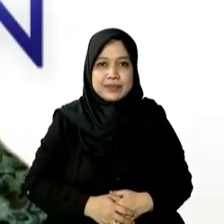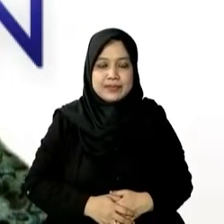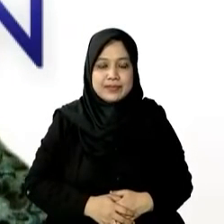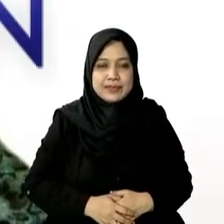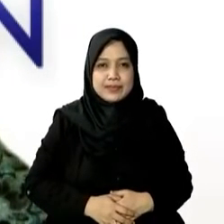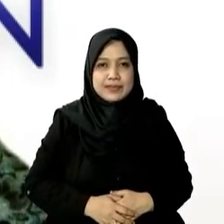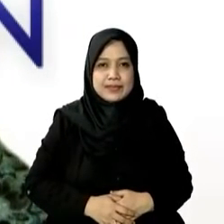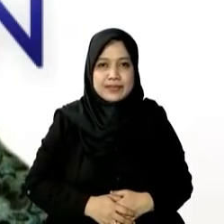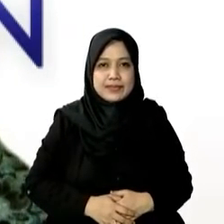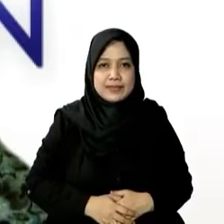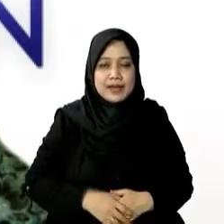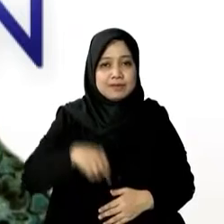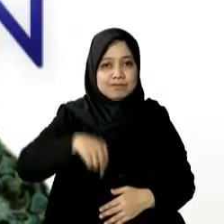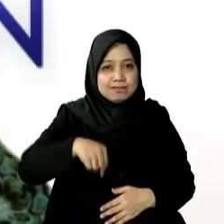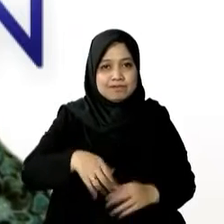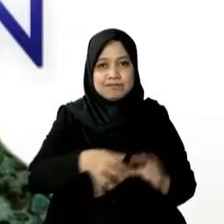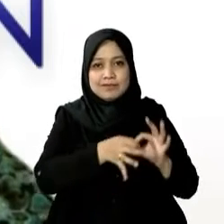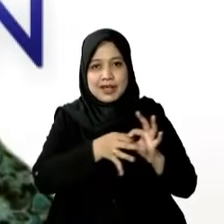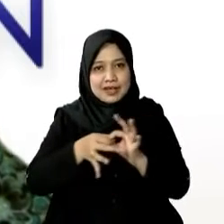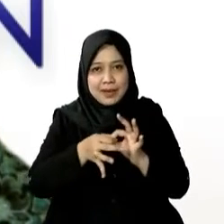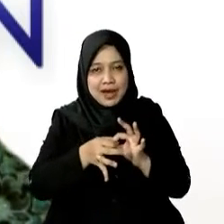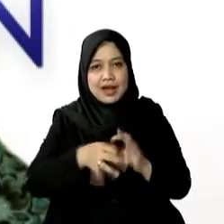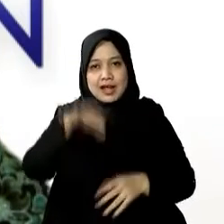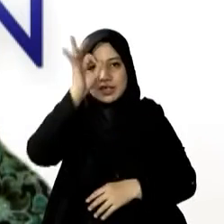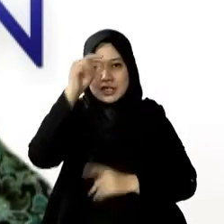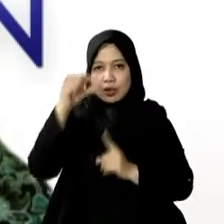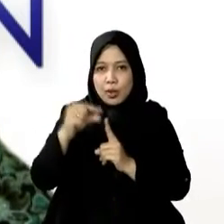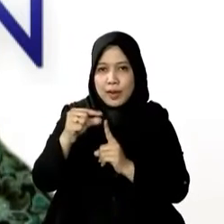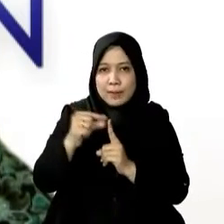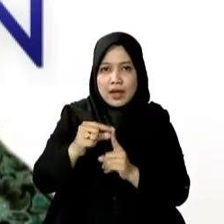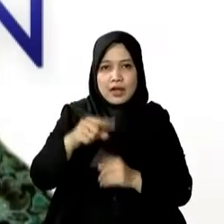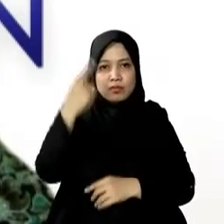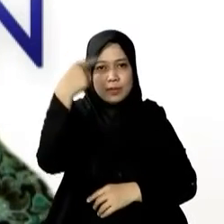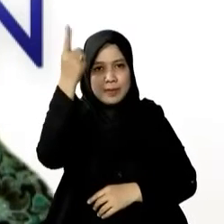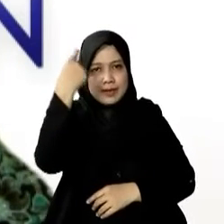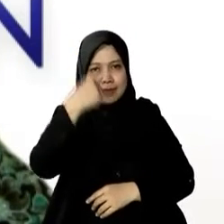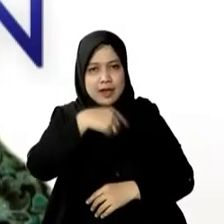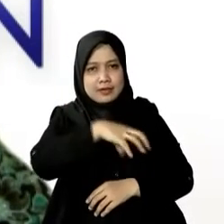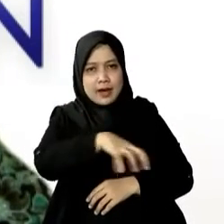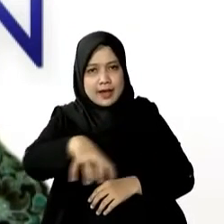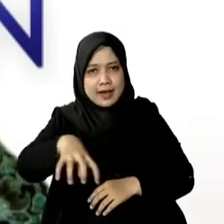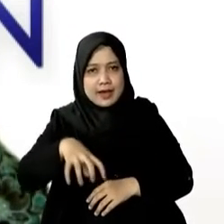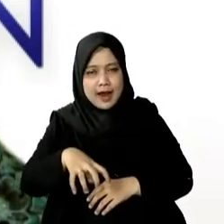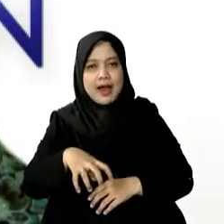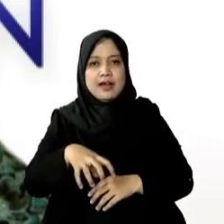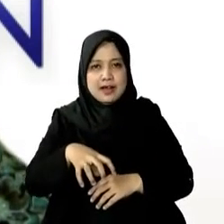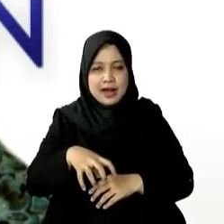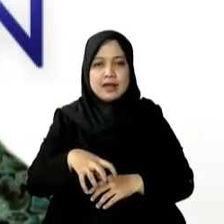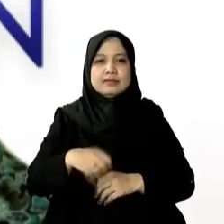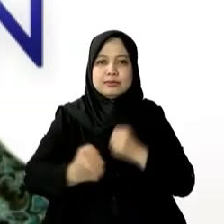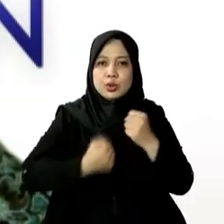ini kita bersama dengan Satpol PP Pemda dengan aparat itu kita berusaha untuk mencegah terjadinya